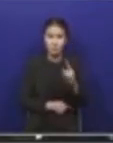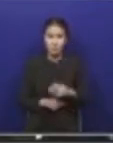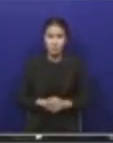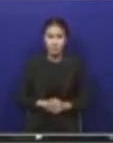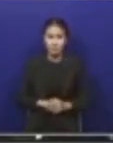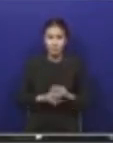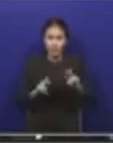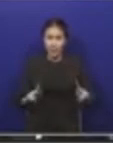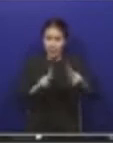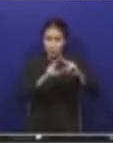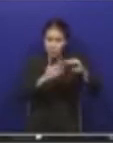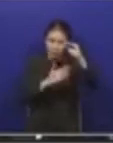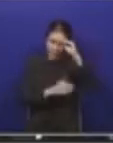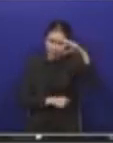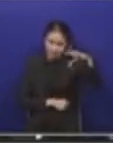4